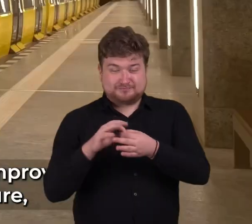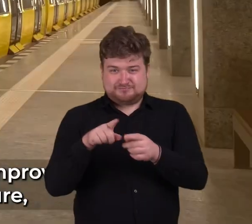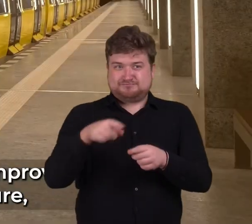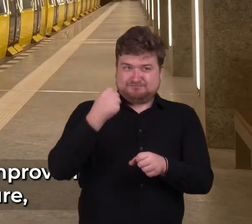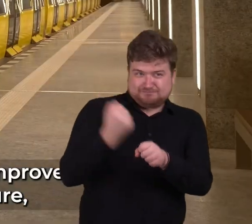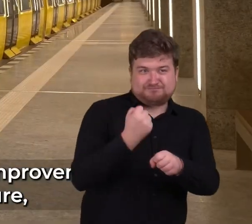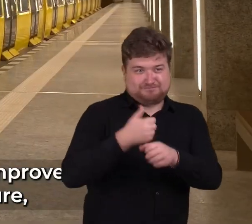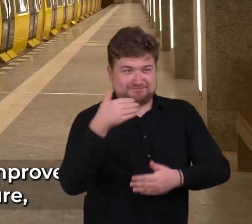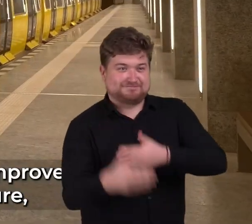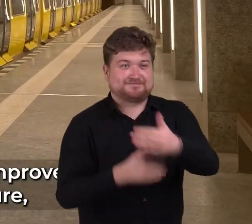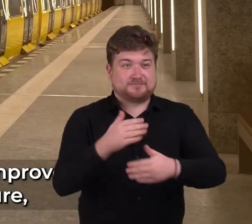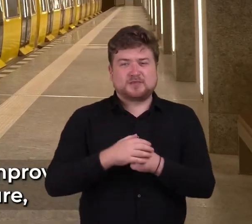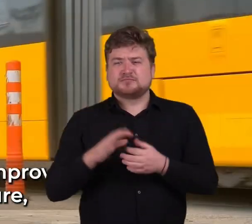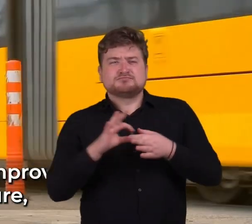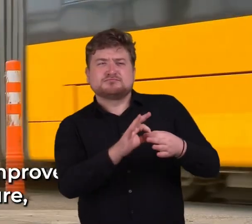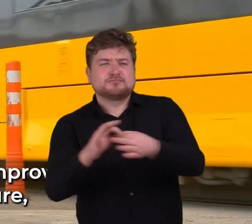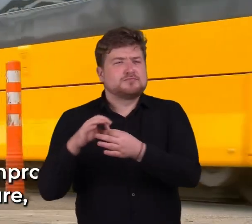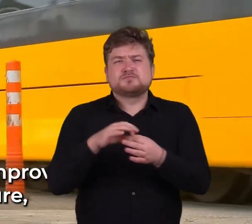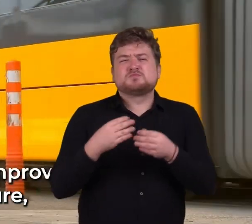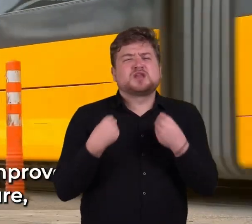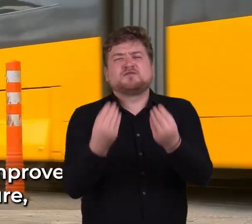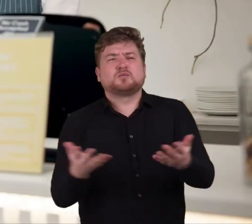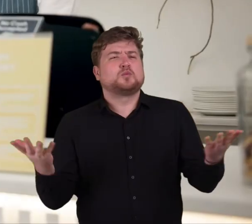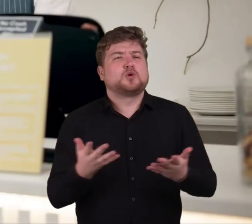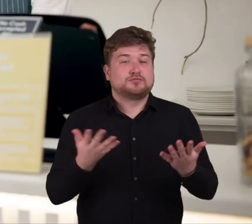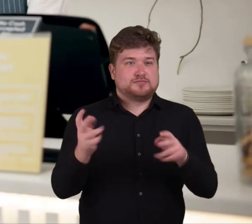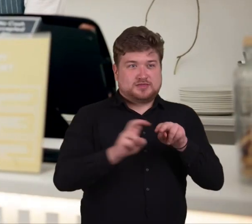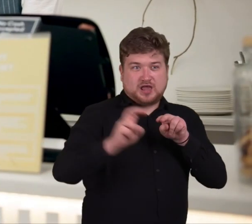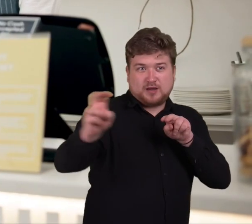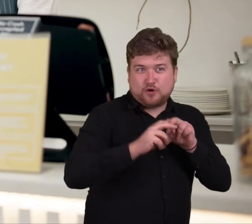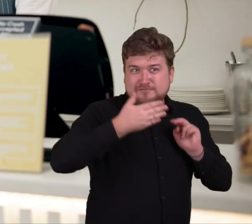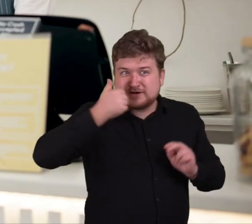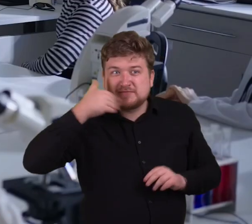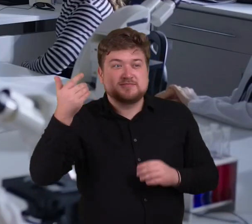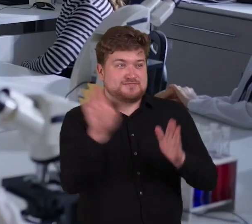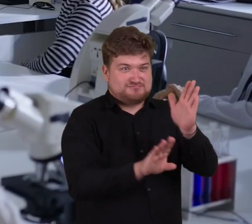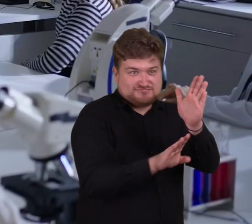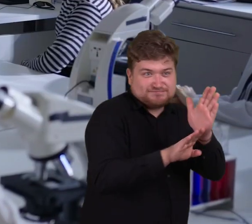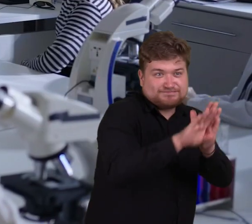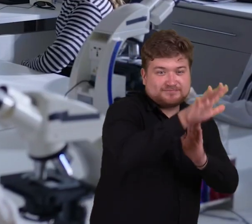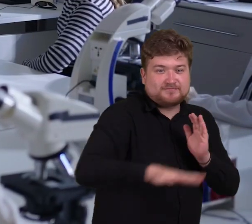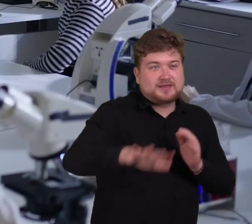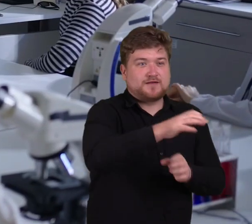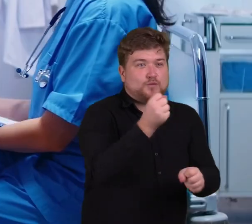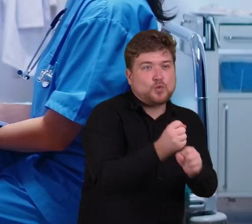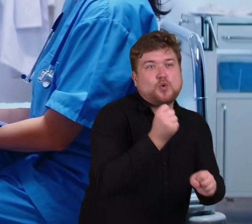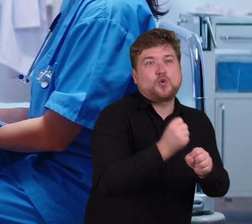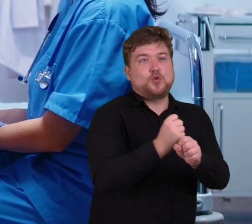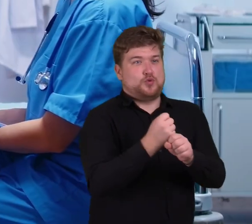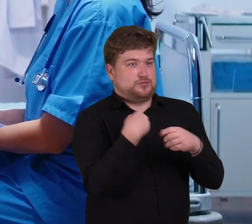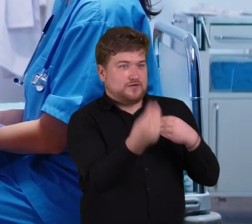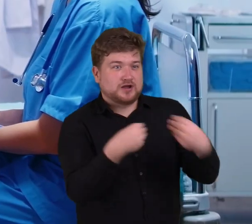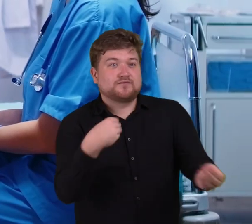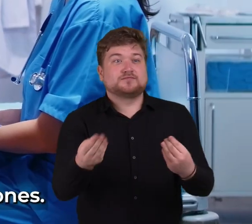jest m.in. poprawa infrastruktury transportu publicznego, rozwój lokalnych rynków pracy, nowoczesna infrastruktura edukacyjna